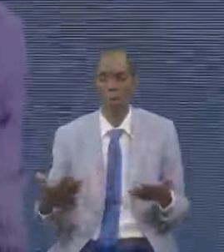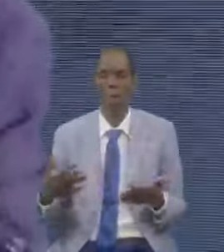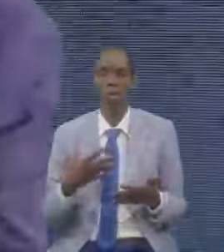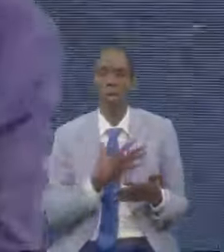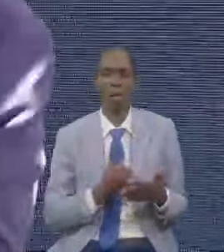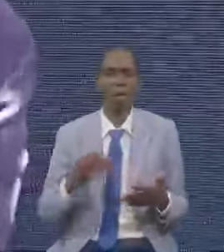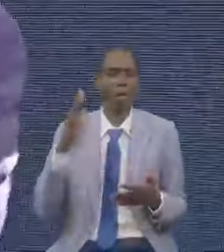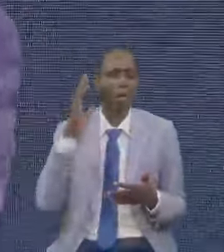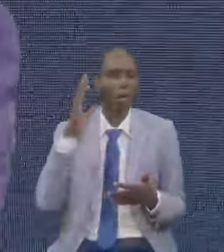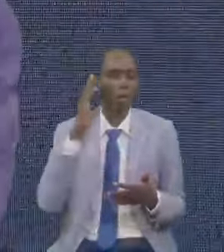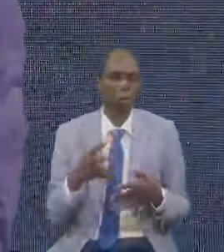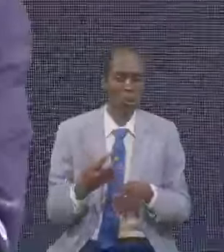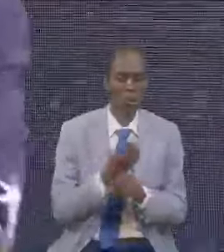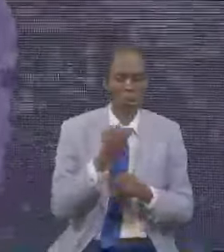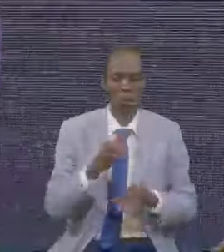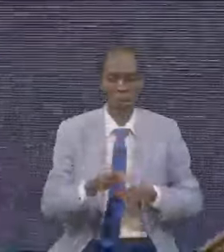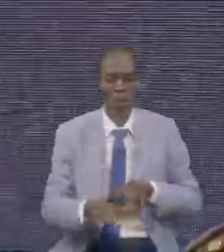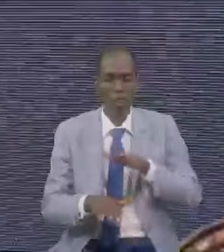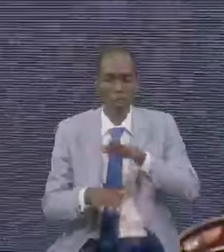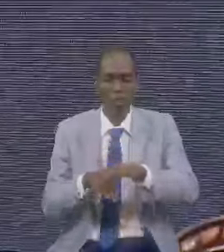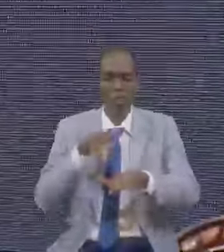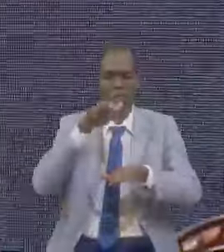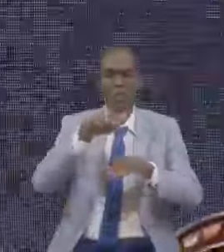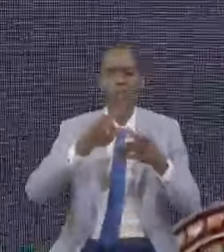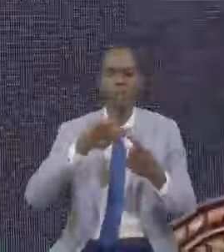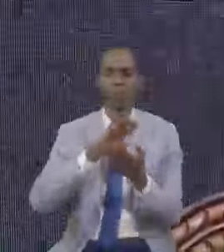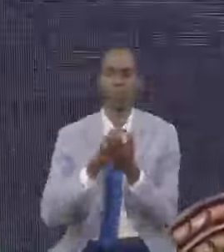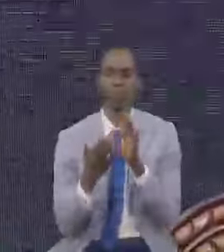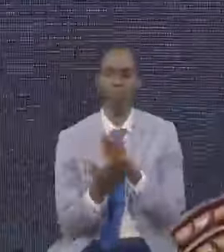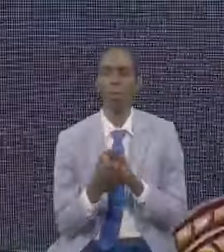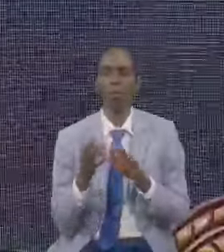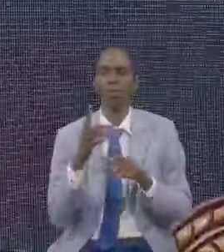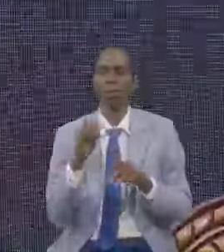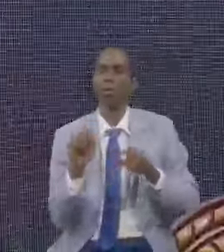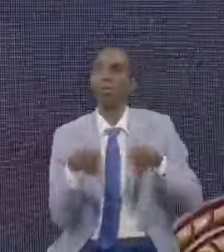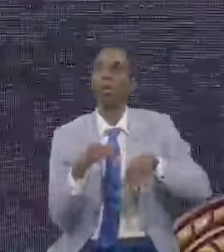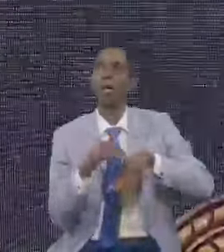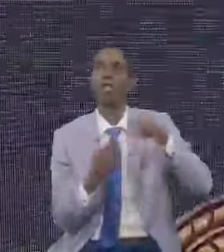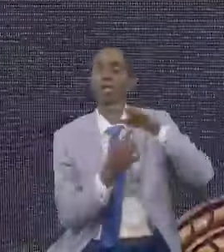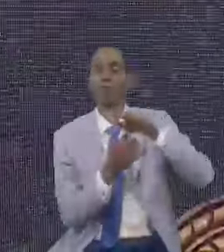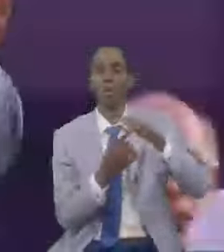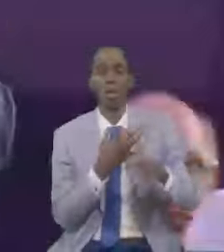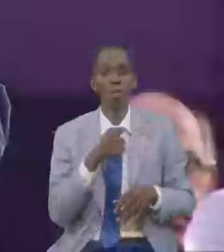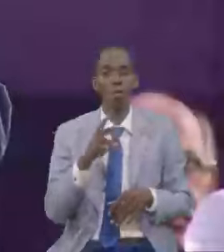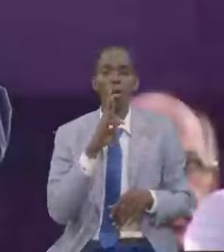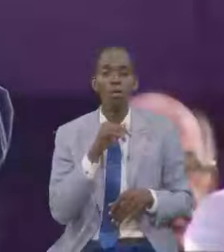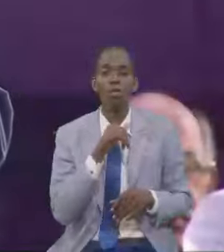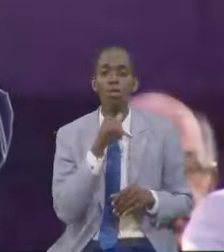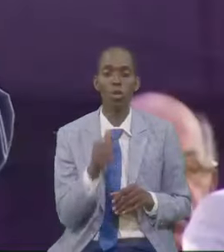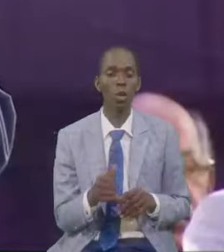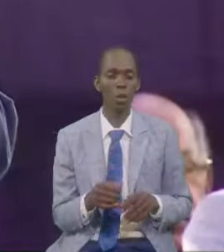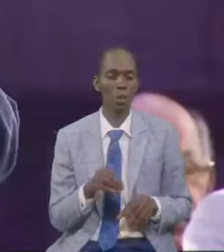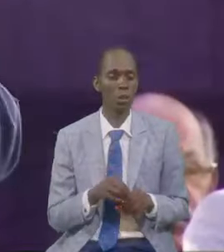ఏ హీరో. ఆ విధంగా హీరో స్థాయికి రావాలి. యు ఆర్ నాట్ ఇన్ ఏ హర్రీ. మీరు వింటున్నారా? One step at a